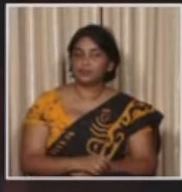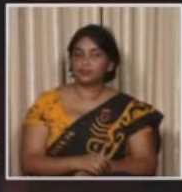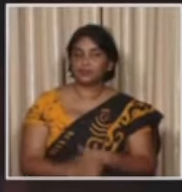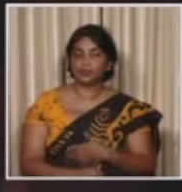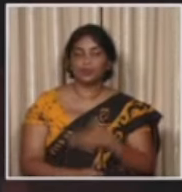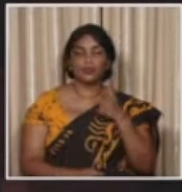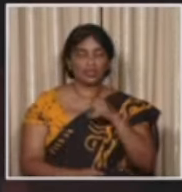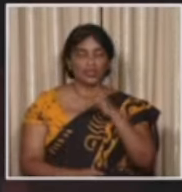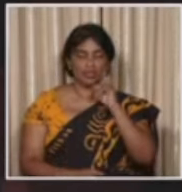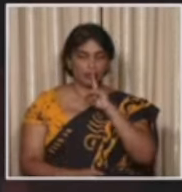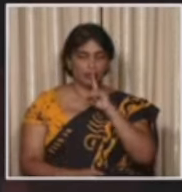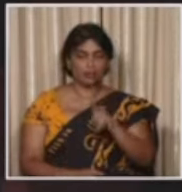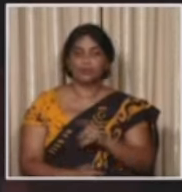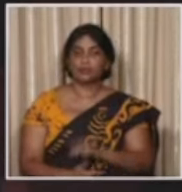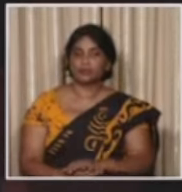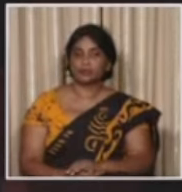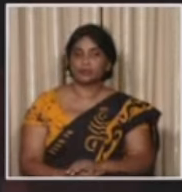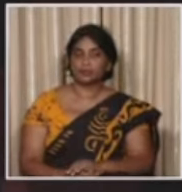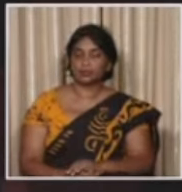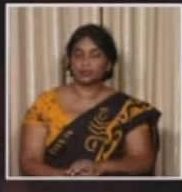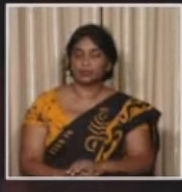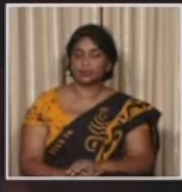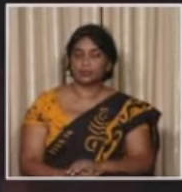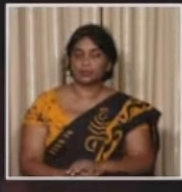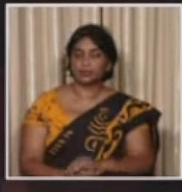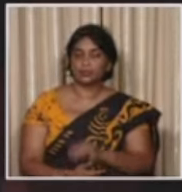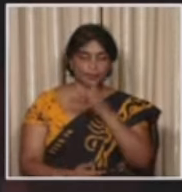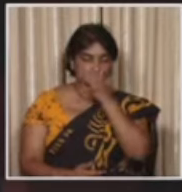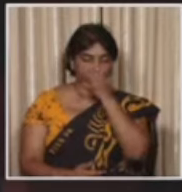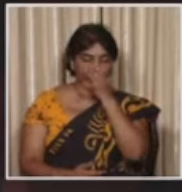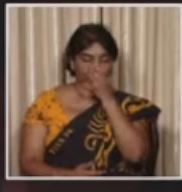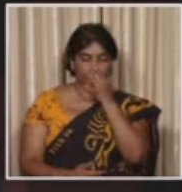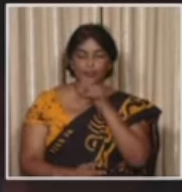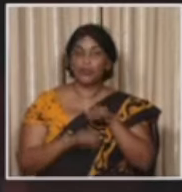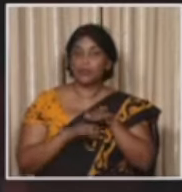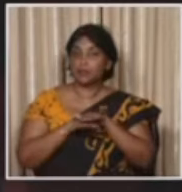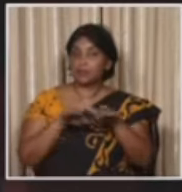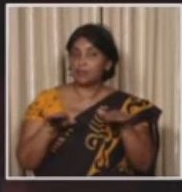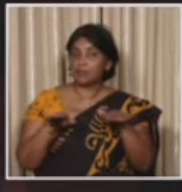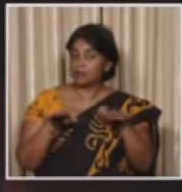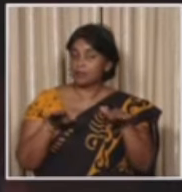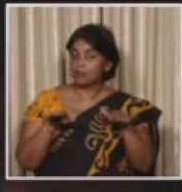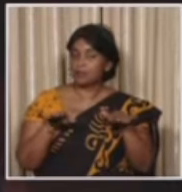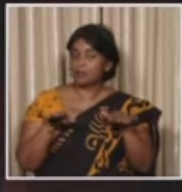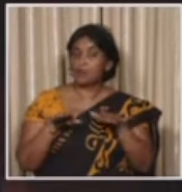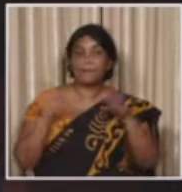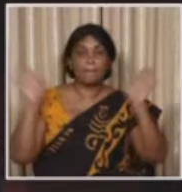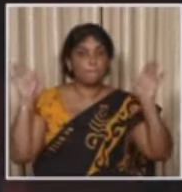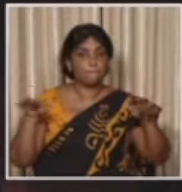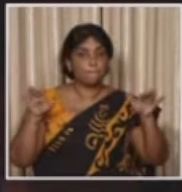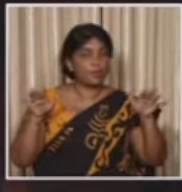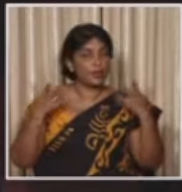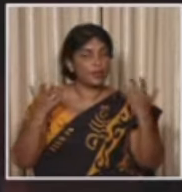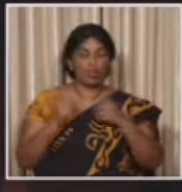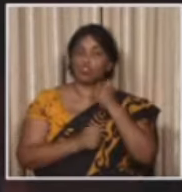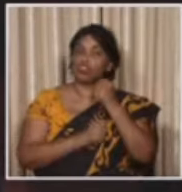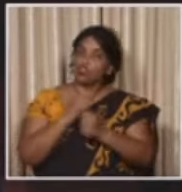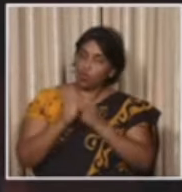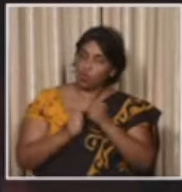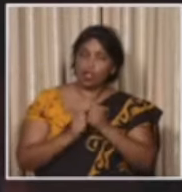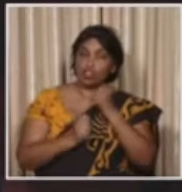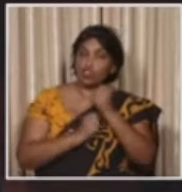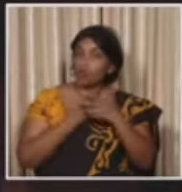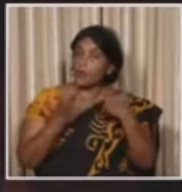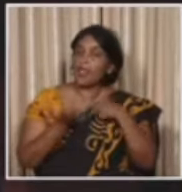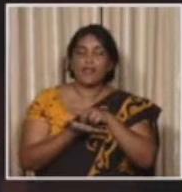විටක ප්‍රකාශ කරා, "If you can't fly, then run. If you can't run, then walk. If you can't walk, then crawl. But whatever you do, you